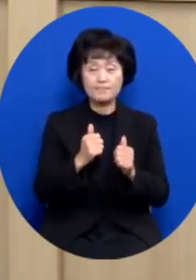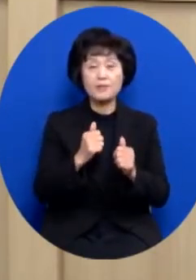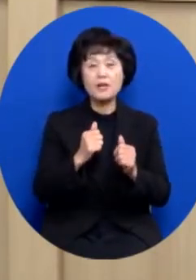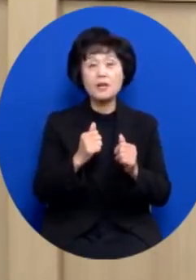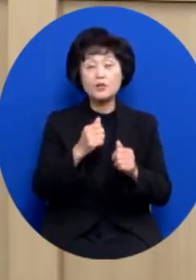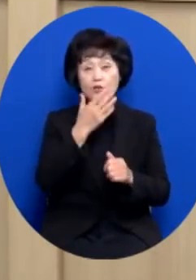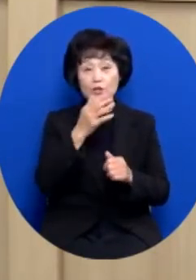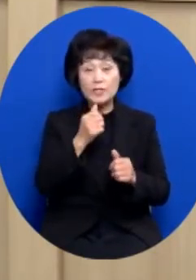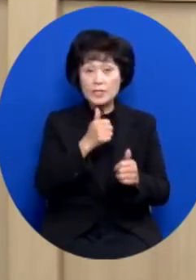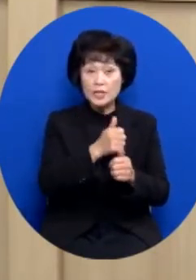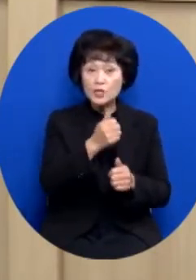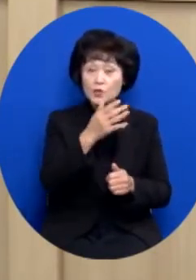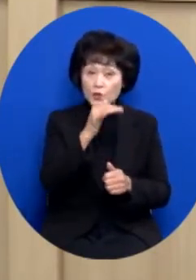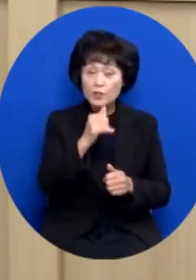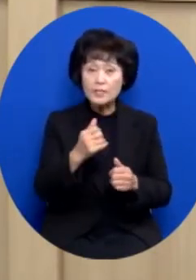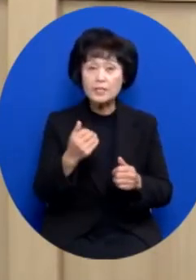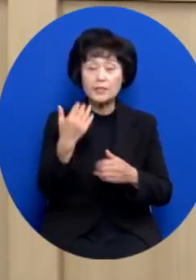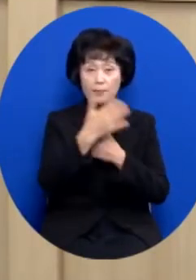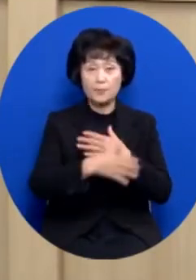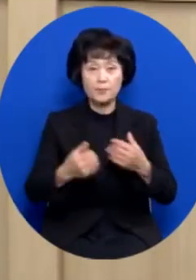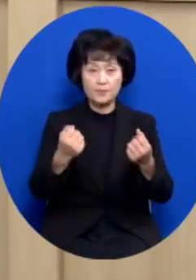영역을 기르는 것이 가장 중요하다고 생각합니다